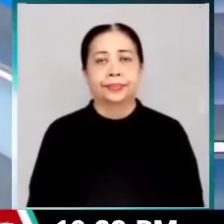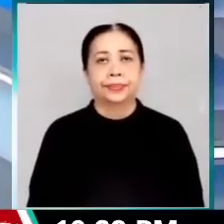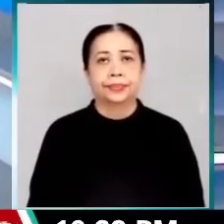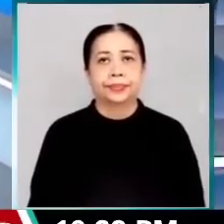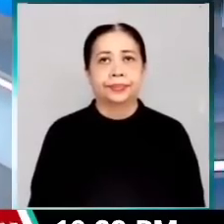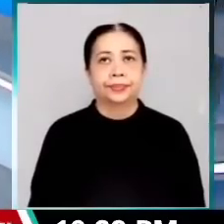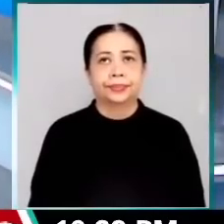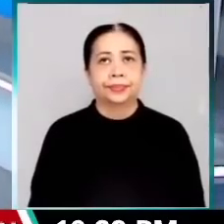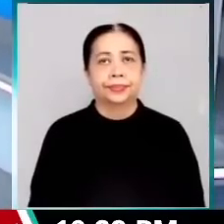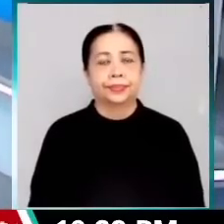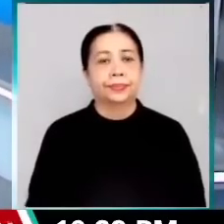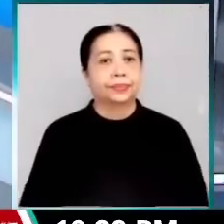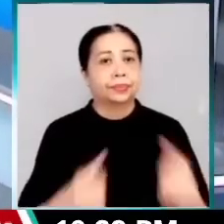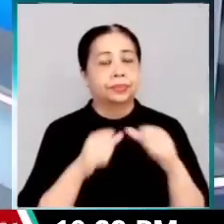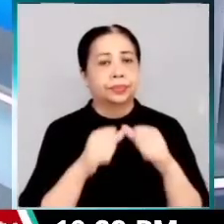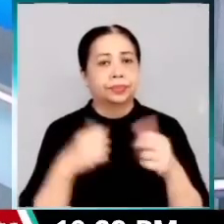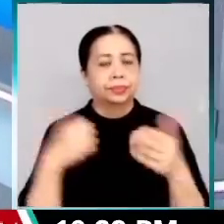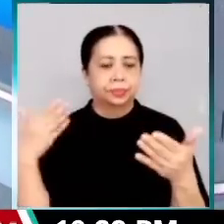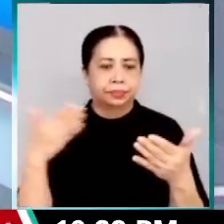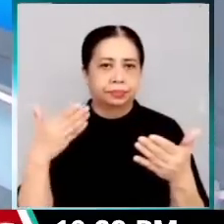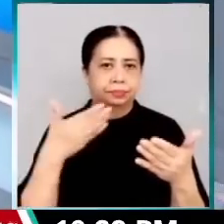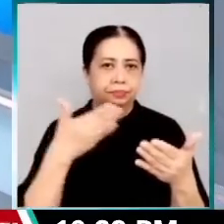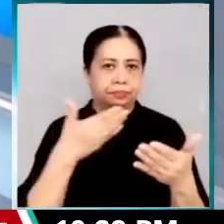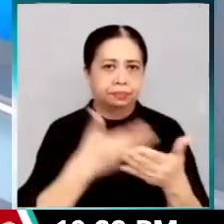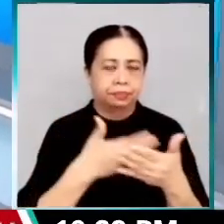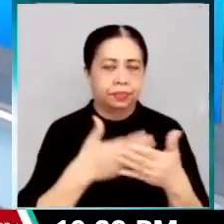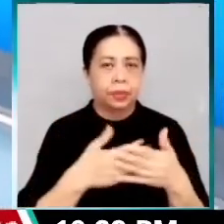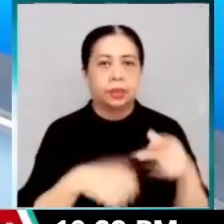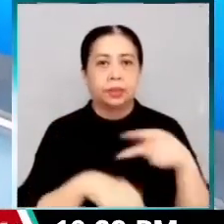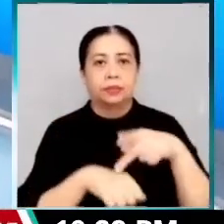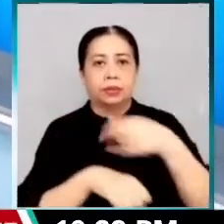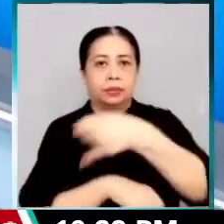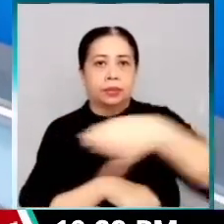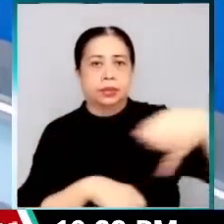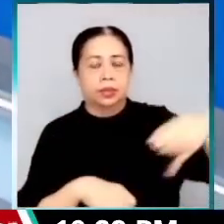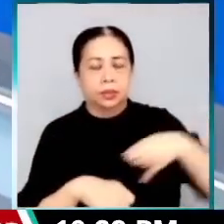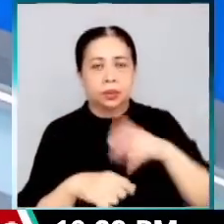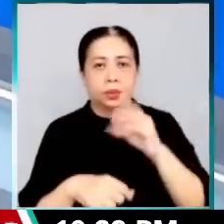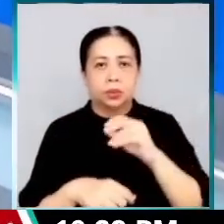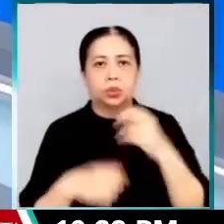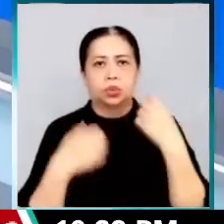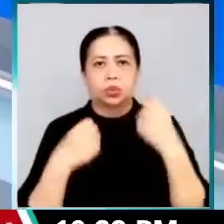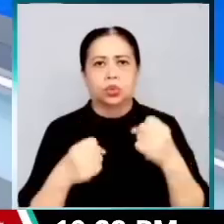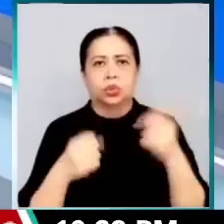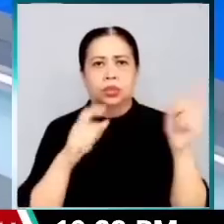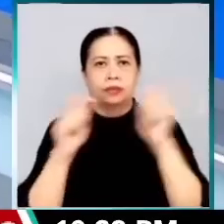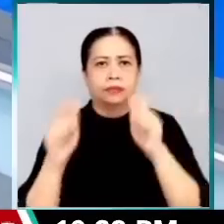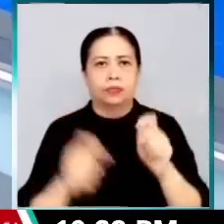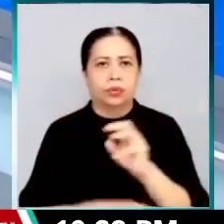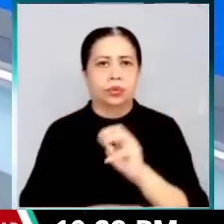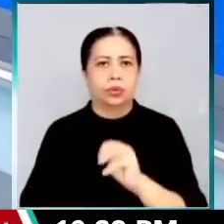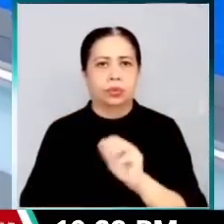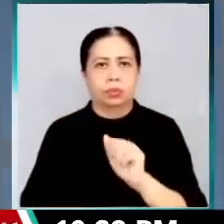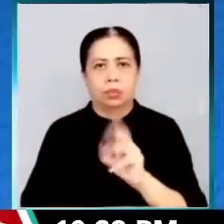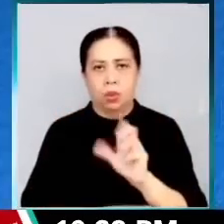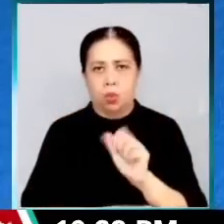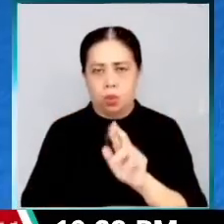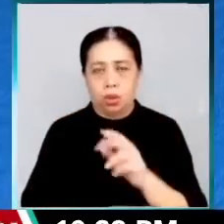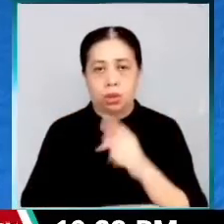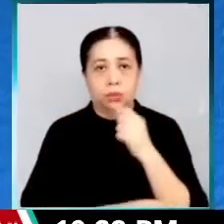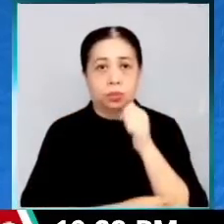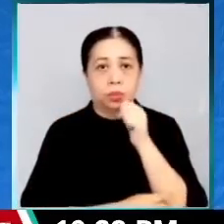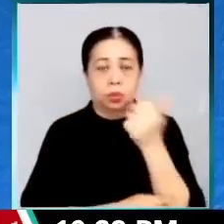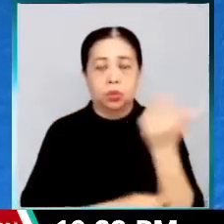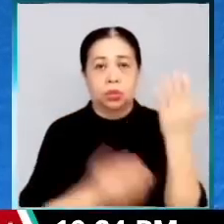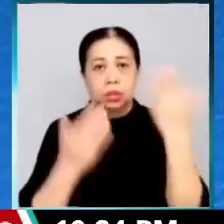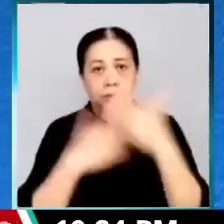Patuloy na lumalapit sa Philippine Area of Responsibility ang Super Typhoon Mawar. Ayon sa PAGASA, bukas ng gabi o Sabado ng